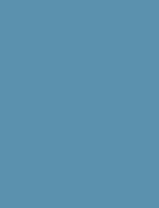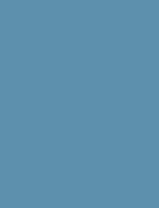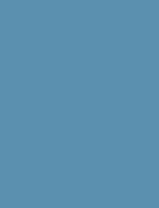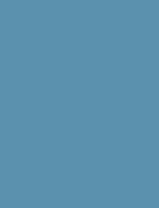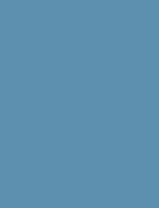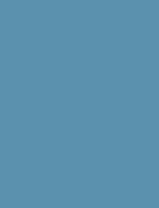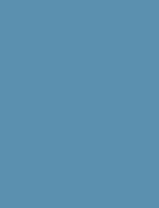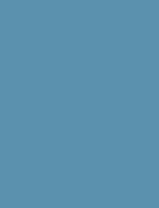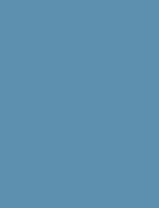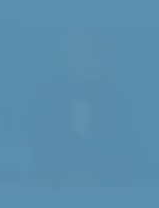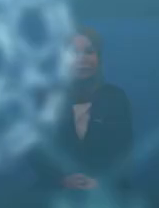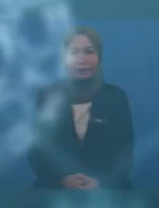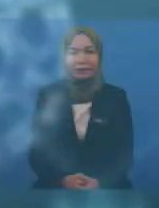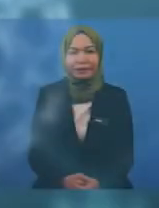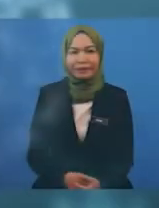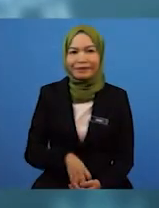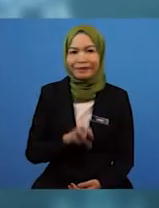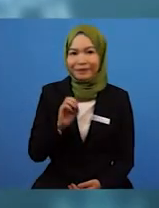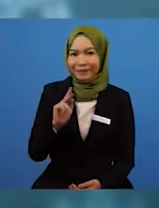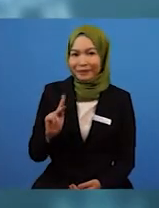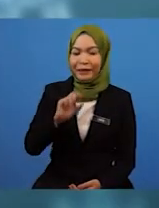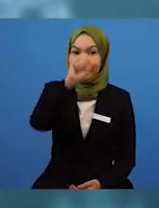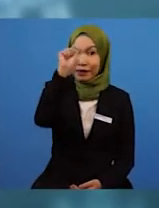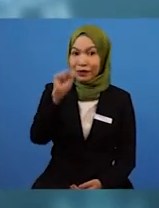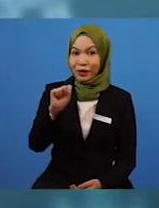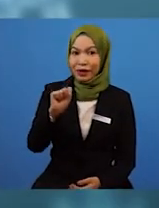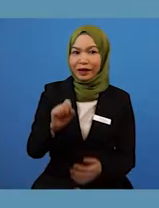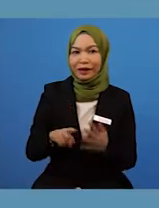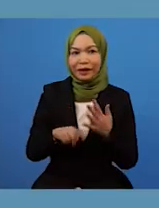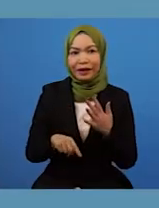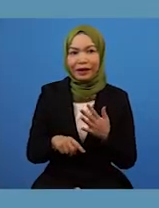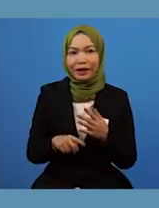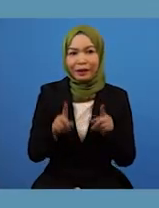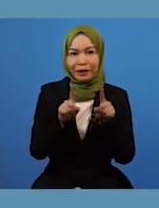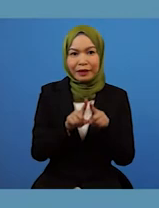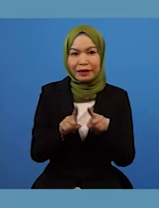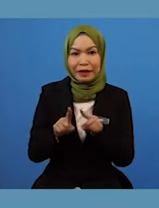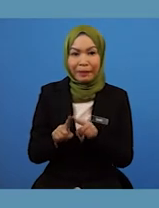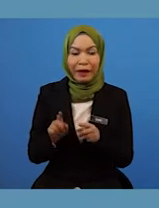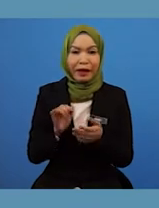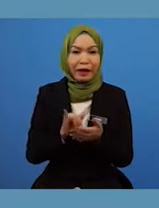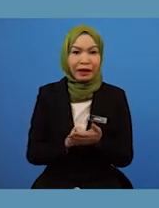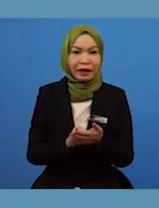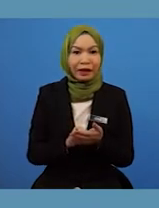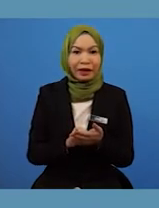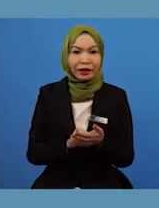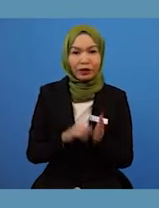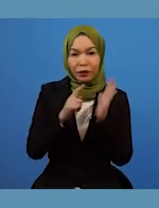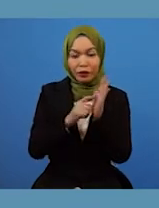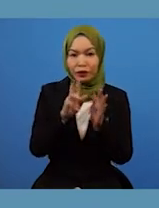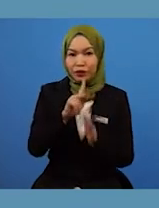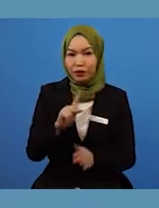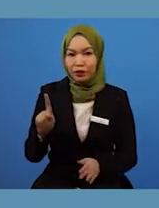51.66 kilojoule. Okey, soalan terakhir. Persamaan berikut menunjukkan